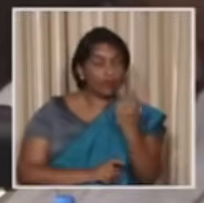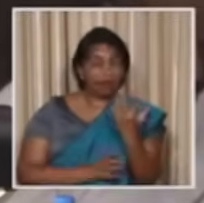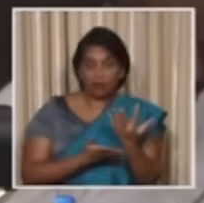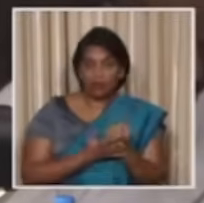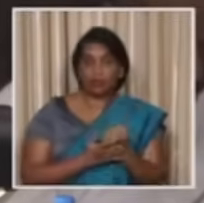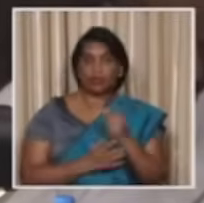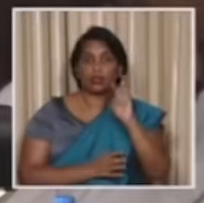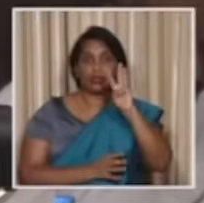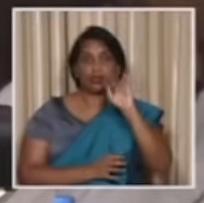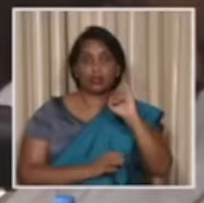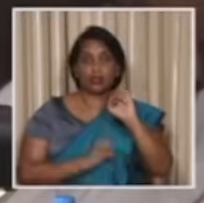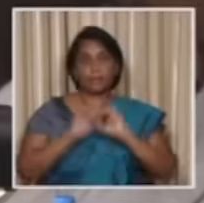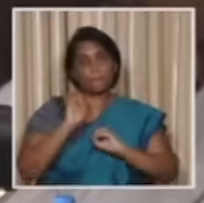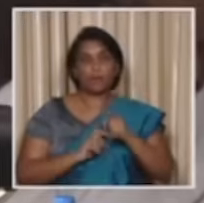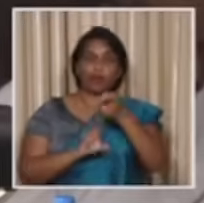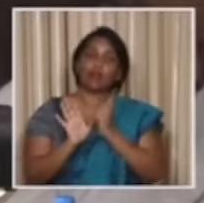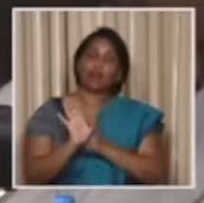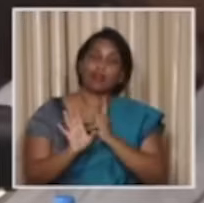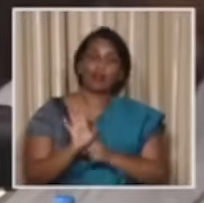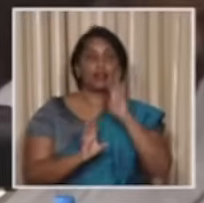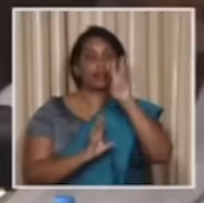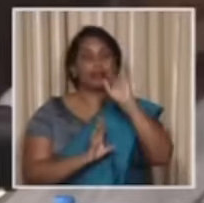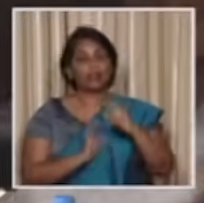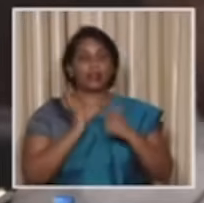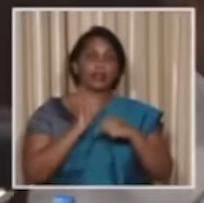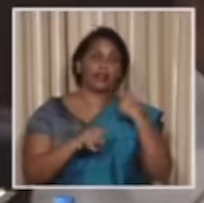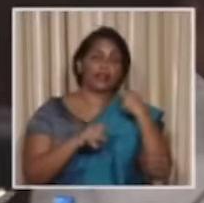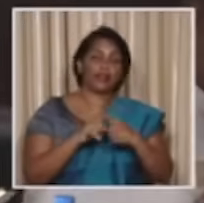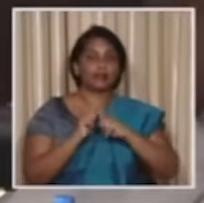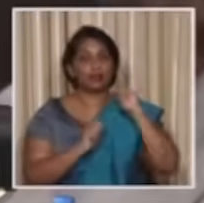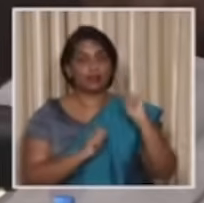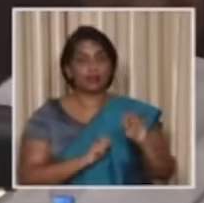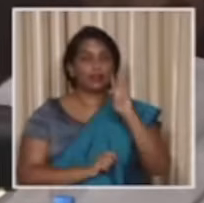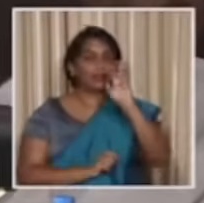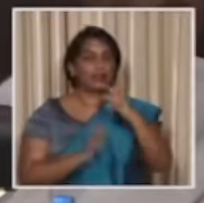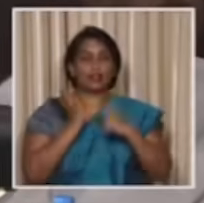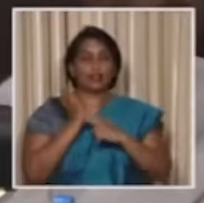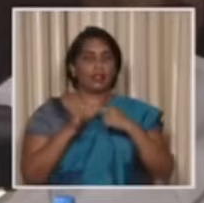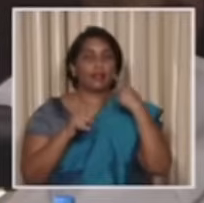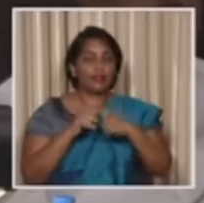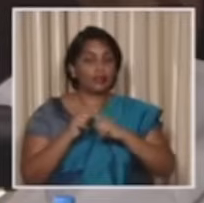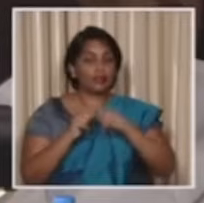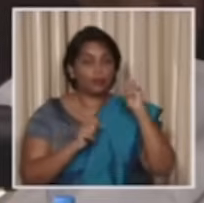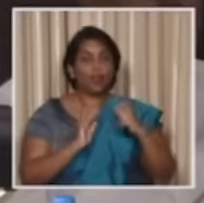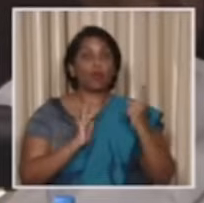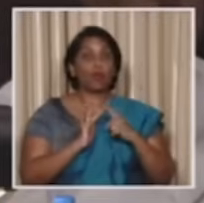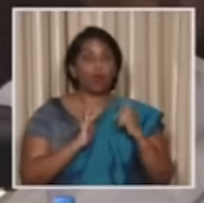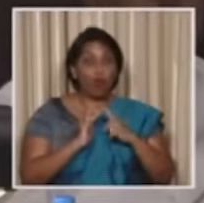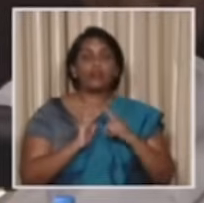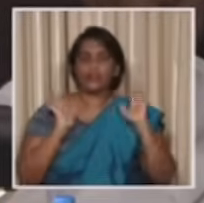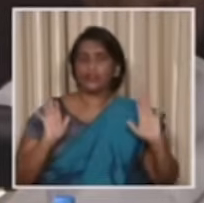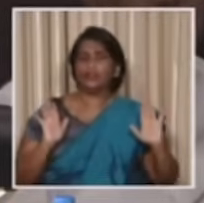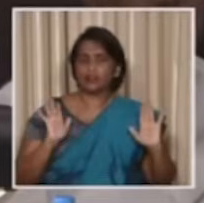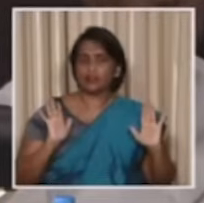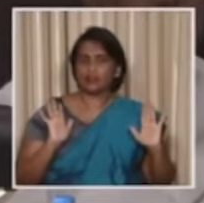නම් 136ක් ඔව් ඔබලා හැමදාම කියනවා 136 බදු ගවන්න ඕනේ 136 බදු 136 බදු ගවන්න ඕනේ ඉන්ට්‍රස්ට් ඉන්කම් එකකට විතරයි